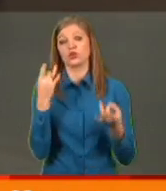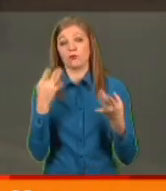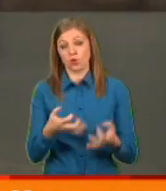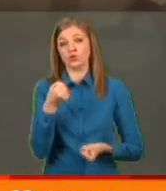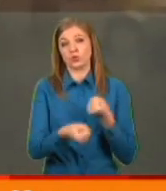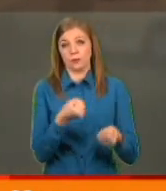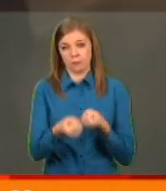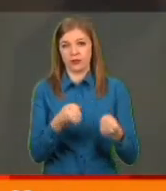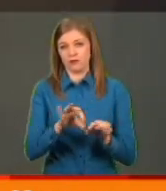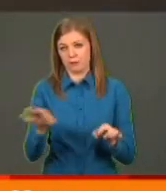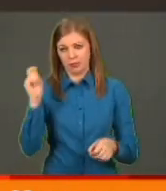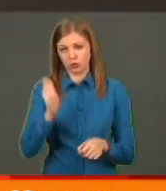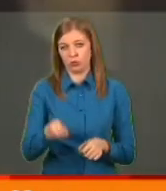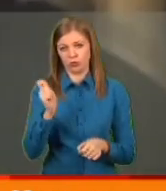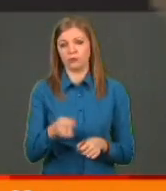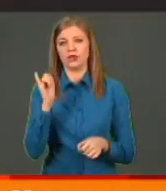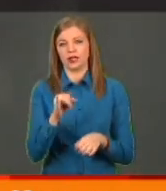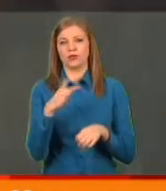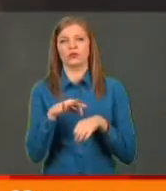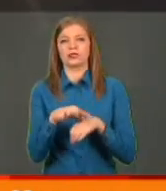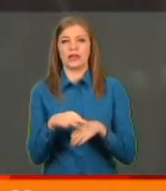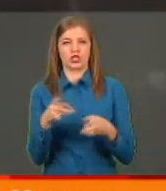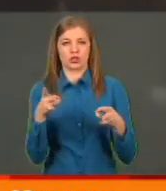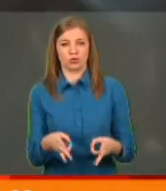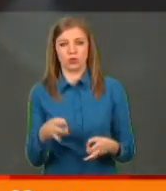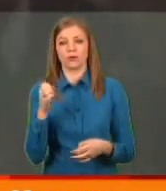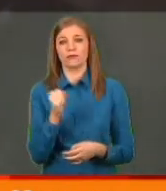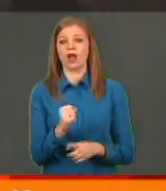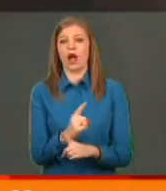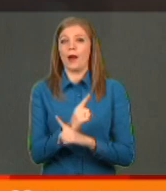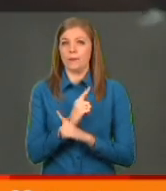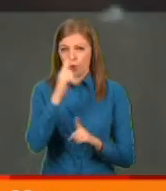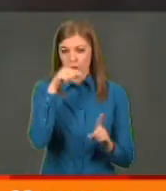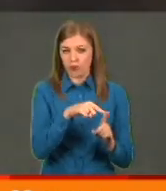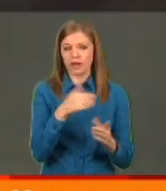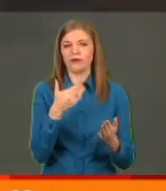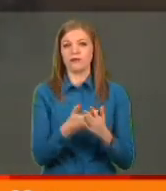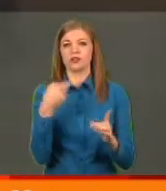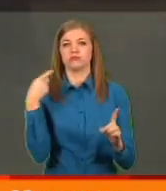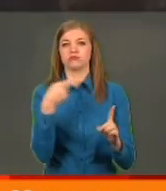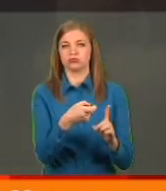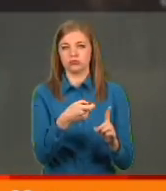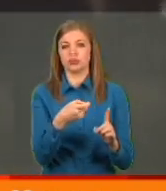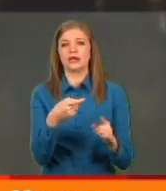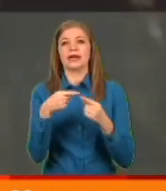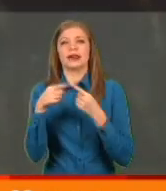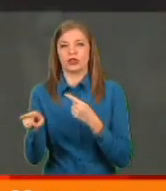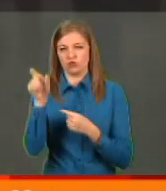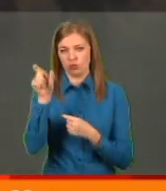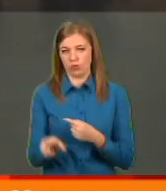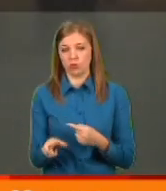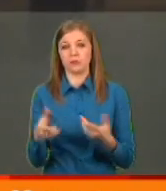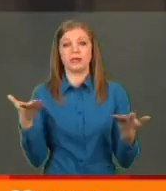бив В'ячеслава биткою та завдав тілесних ушкоджень. А помер Веремій від вогнепального пострілу іншої